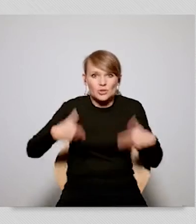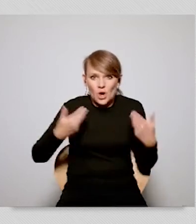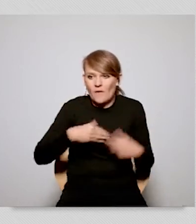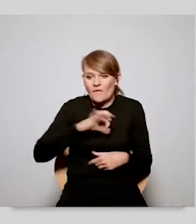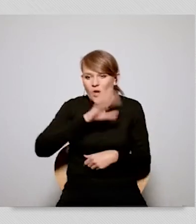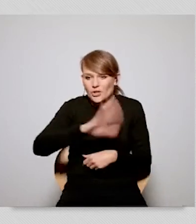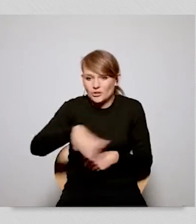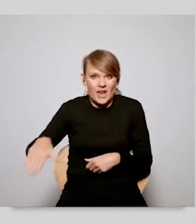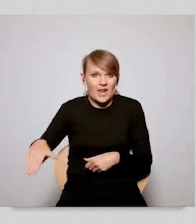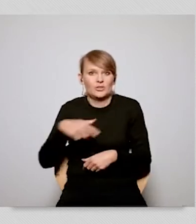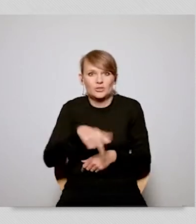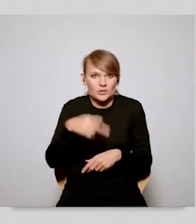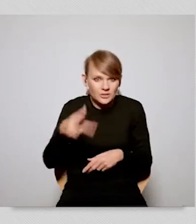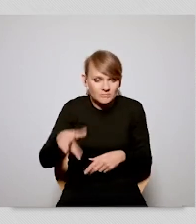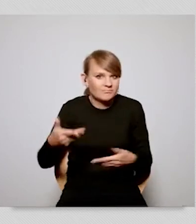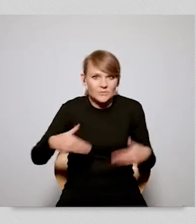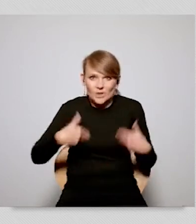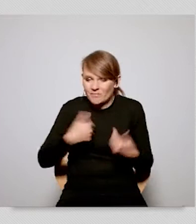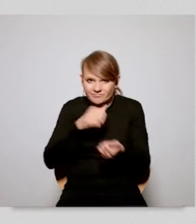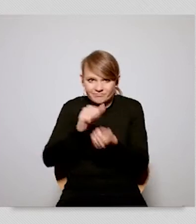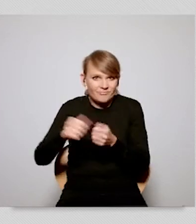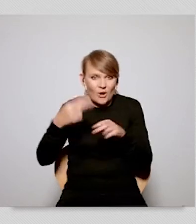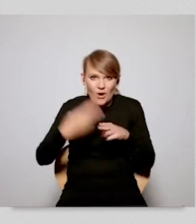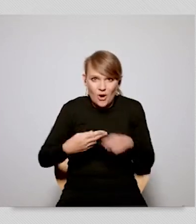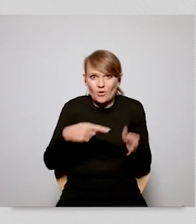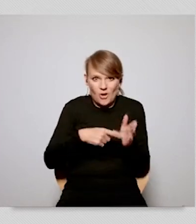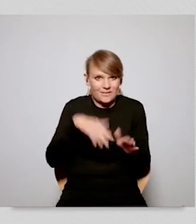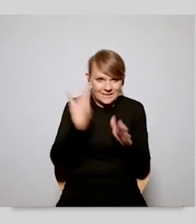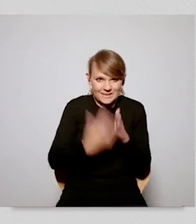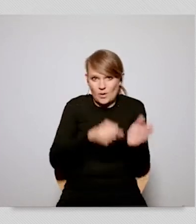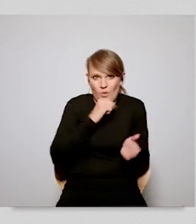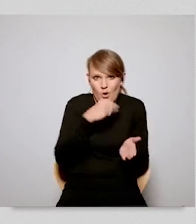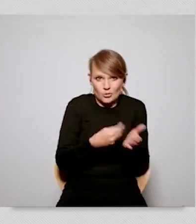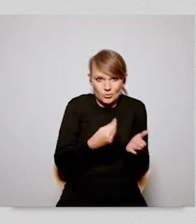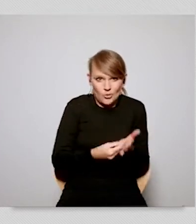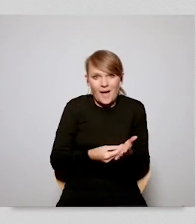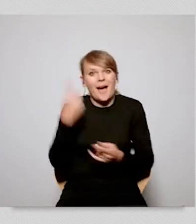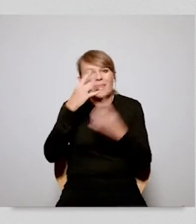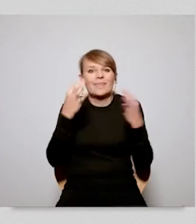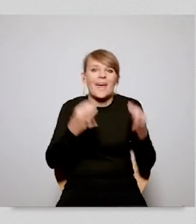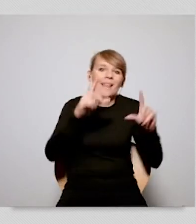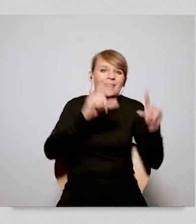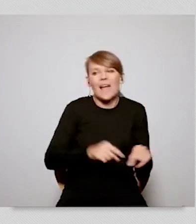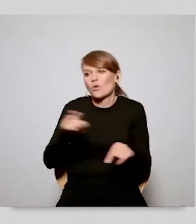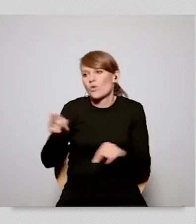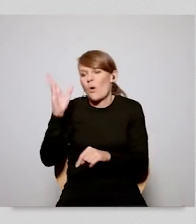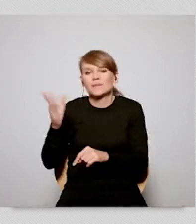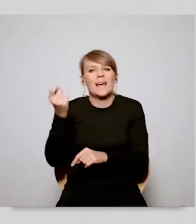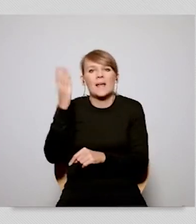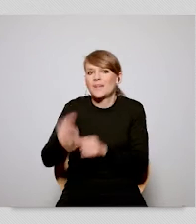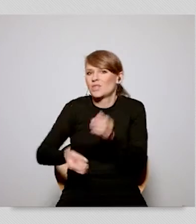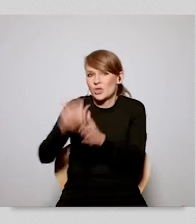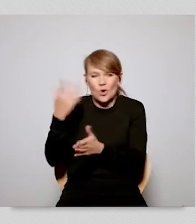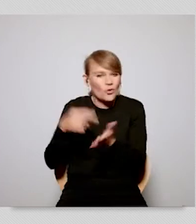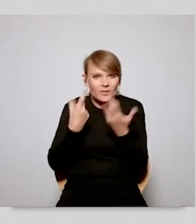teraz jest tanio, a za chwilę będzie drogo. To jest po prostu nieprawda. I tutaj na pewno jeżeli mówimy o